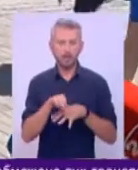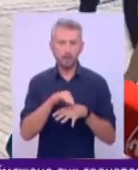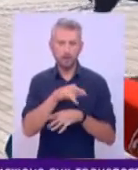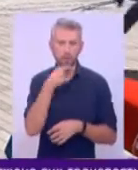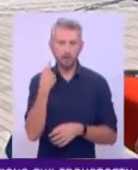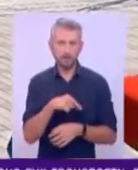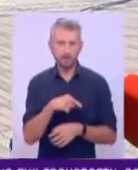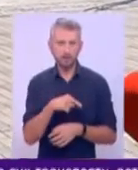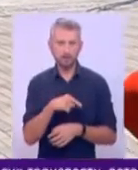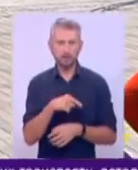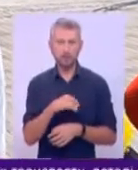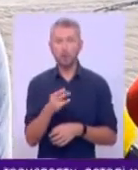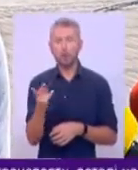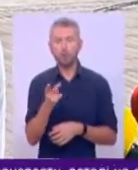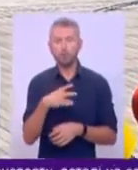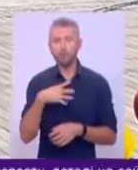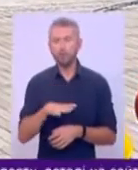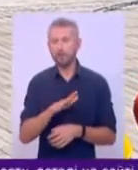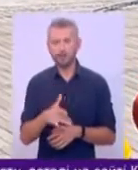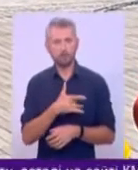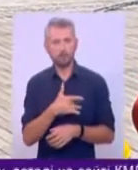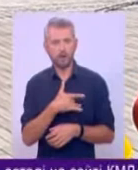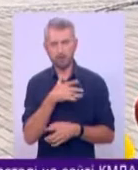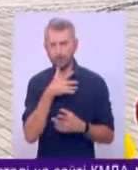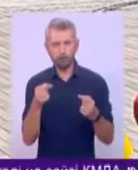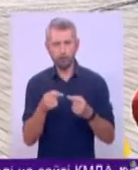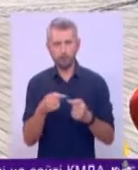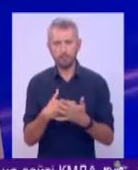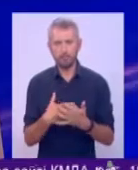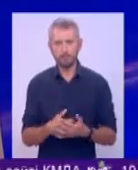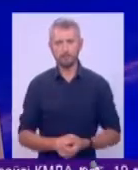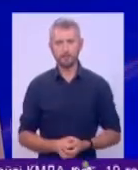російських. У обох не витримало серце водночас майже.